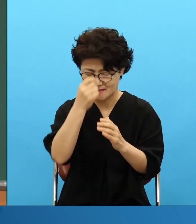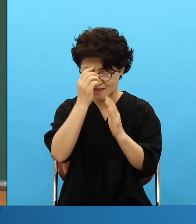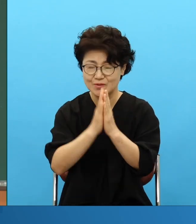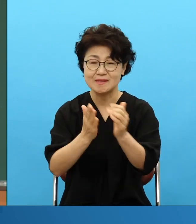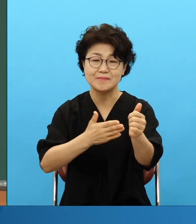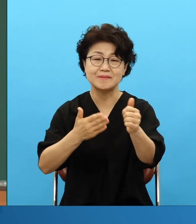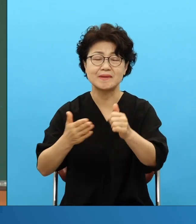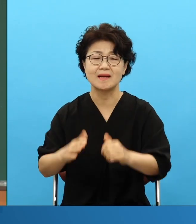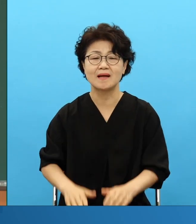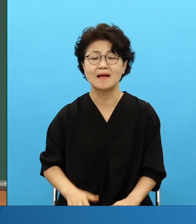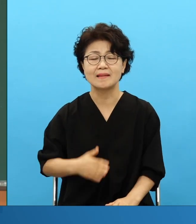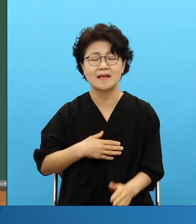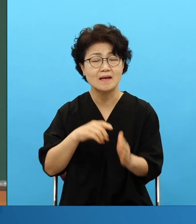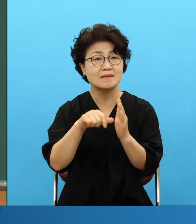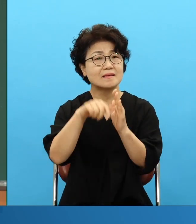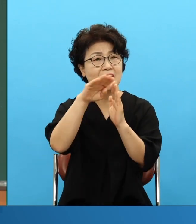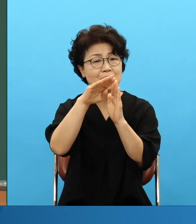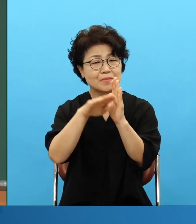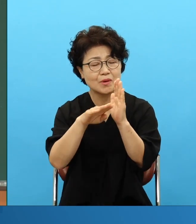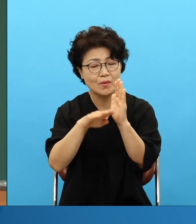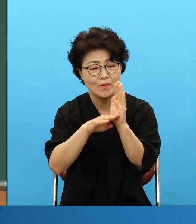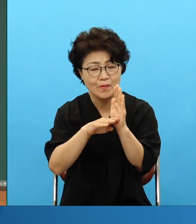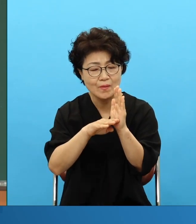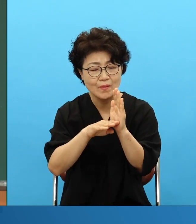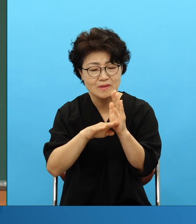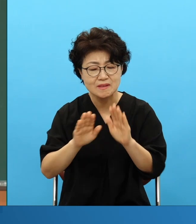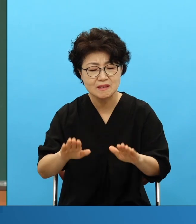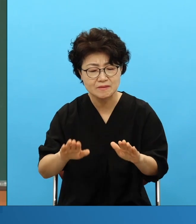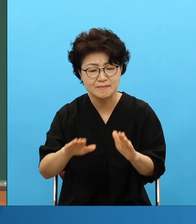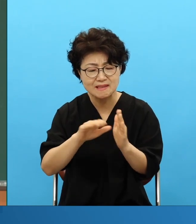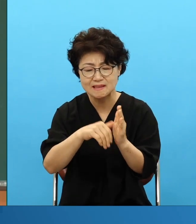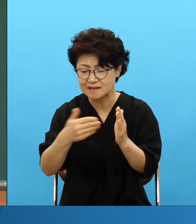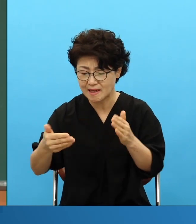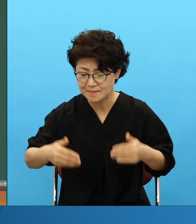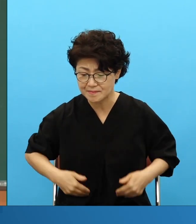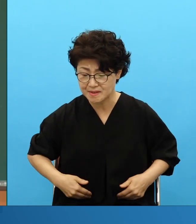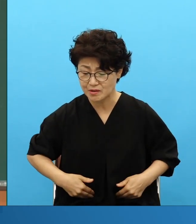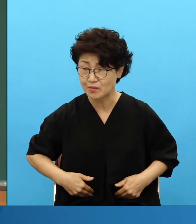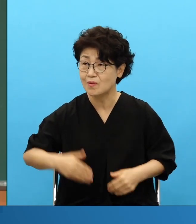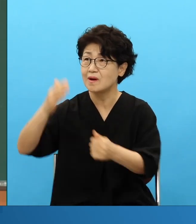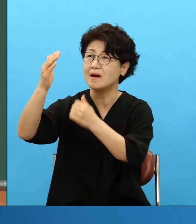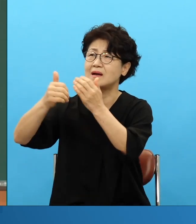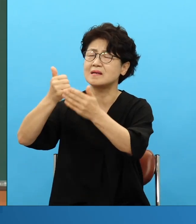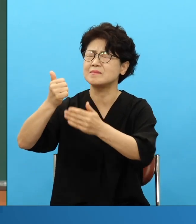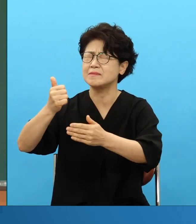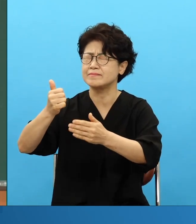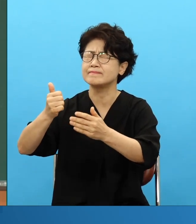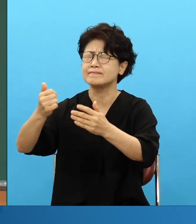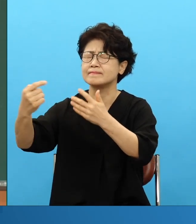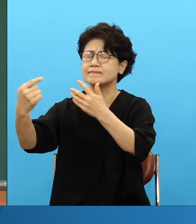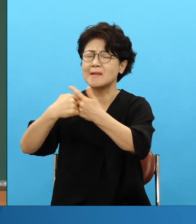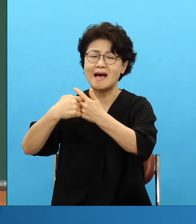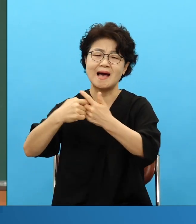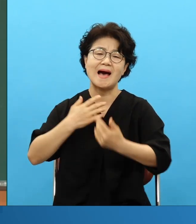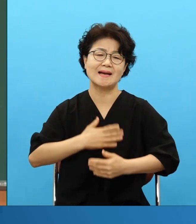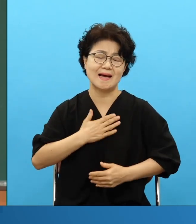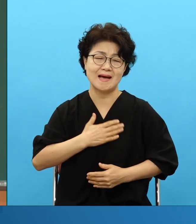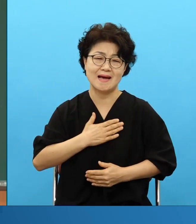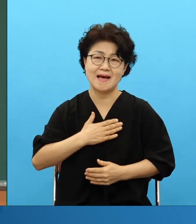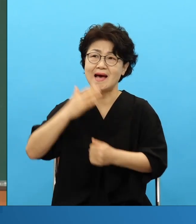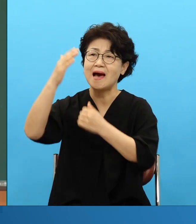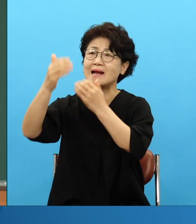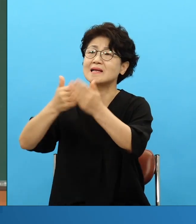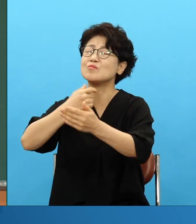시간표, 나의 모든 필요, 또 이 시대의 필요를 하나님이 더 잘 아시오니 하나님이 원하시는 대로 내게